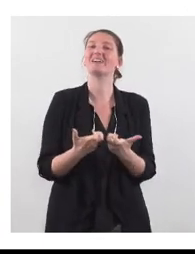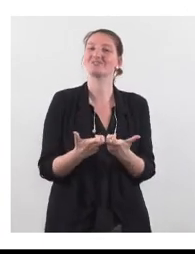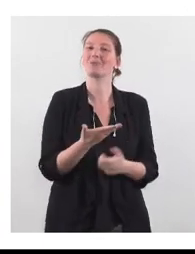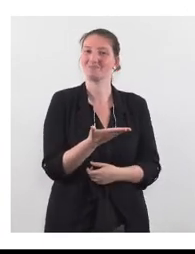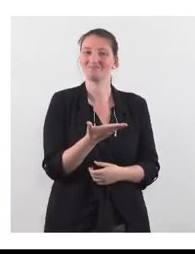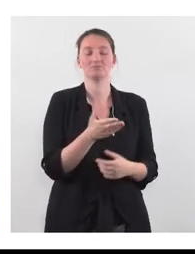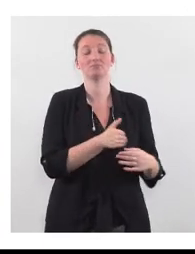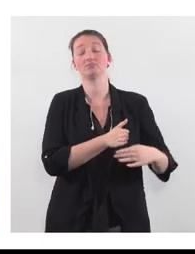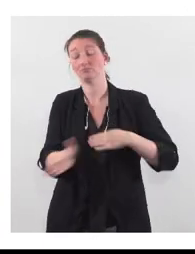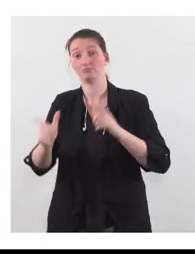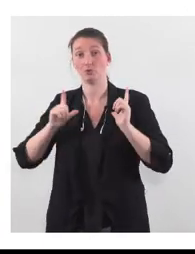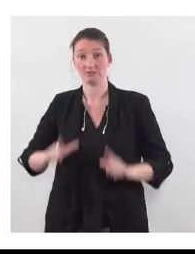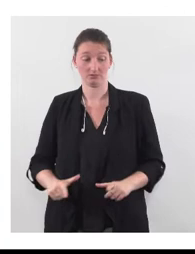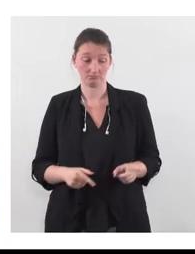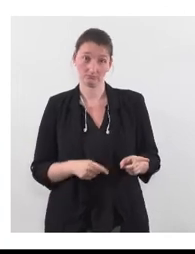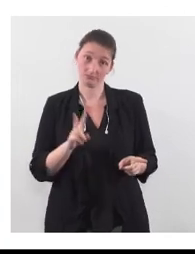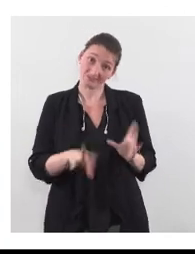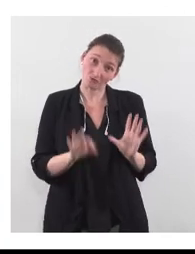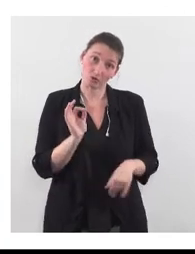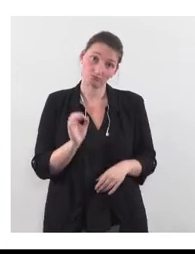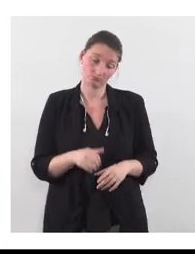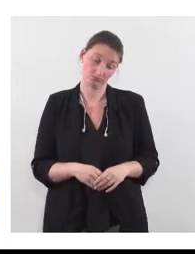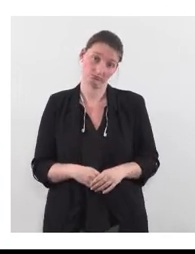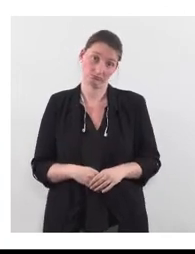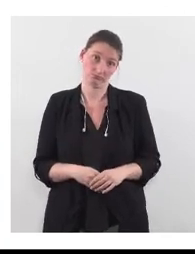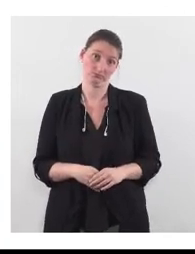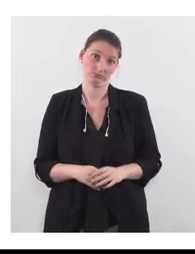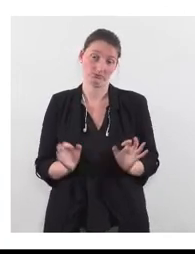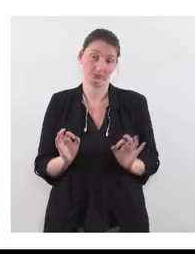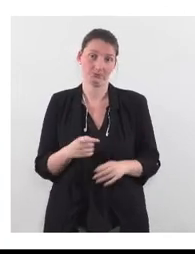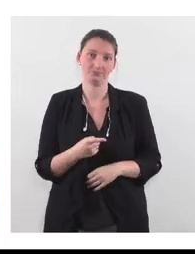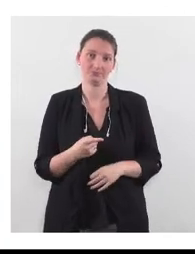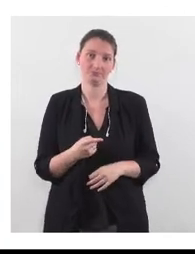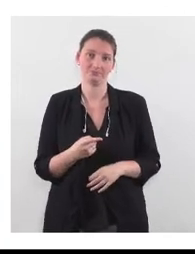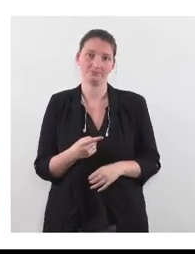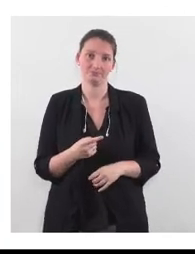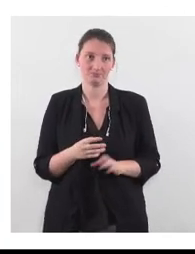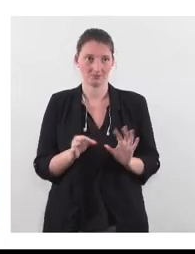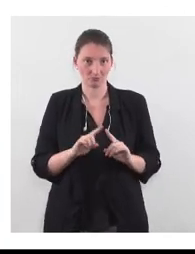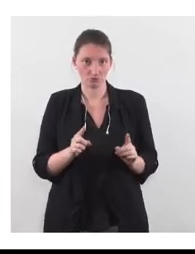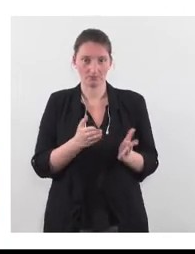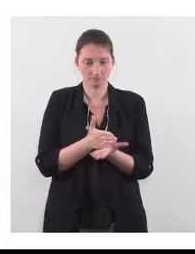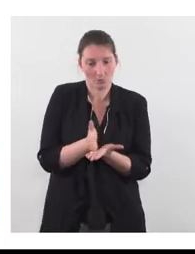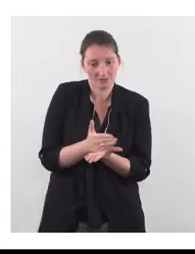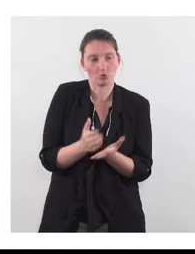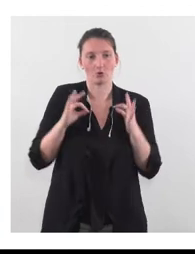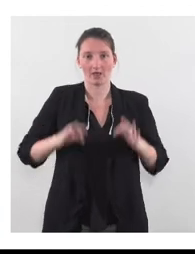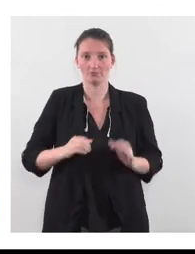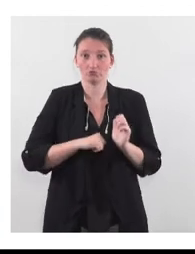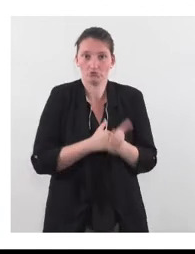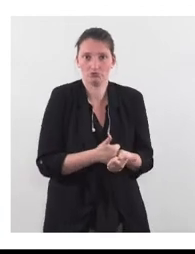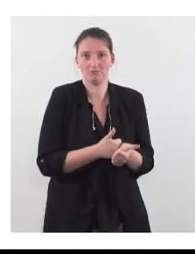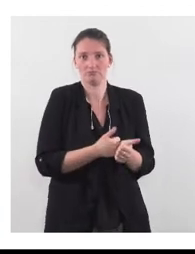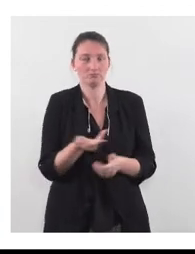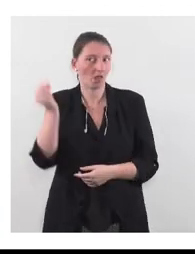établissements publics, on a en fait des critères de discrimination qui s'ajoutent. Donc ça peut être l'origine sociale, mais aussi l'origine ethnique. Mais comme